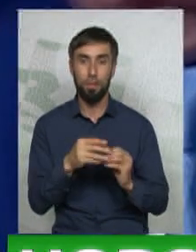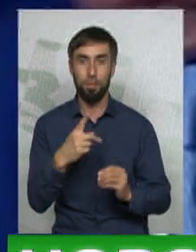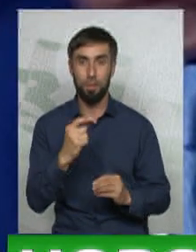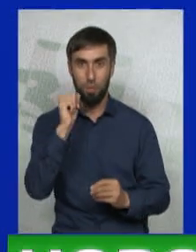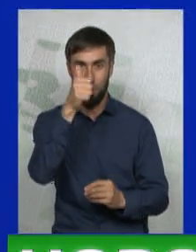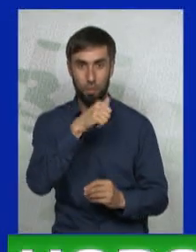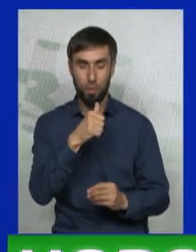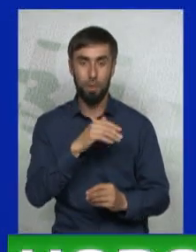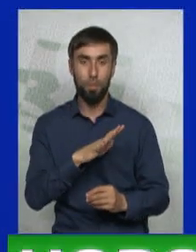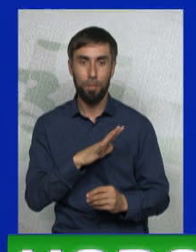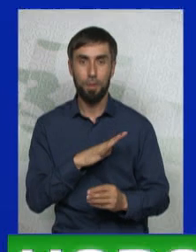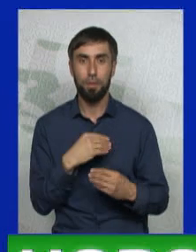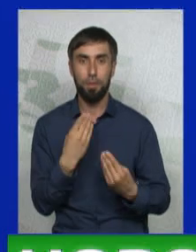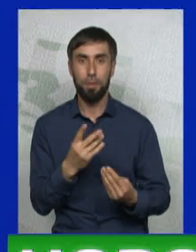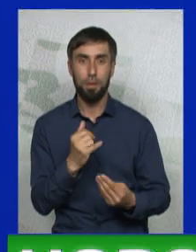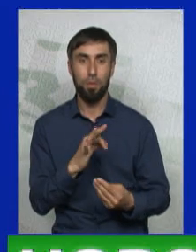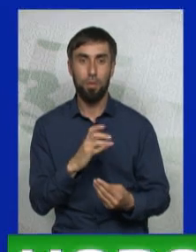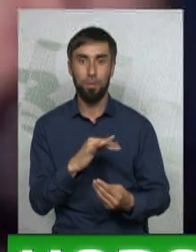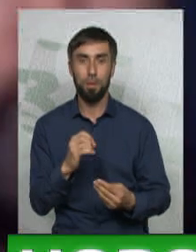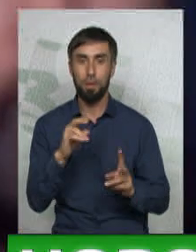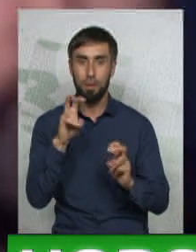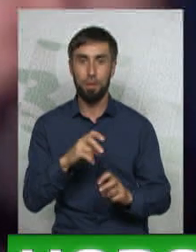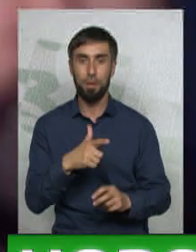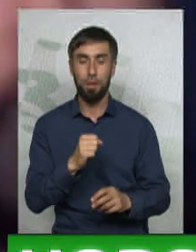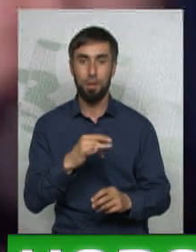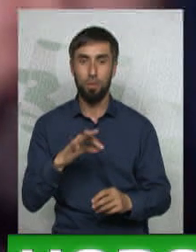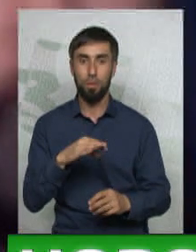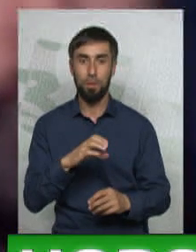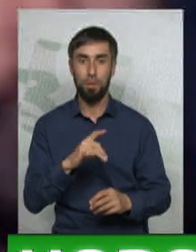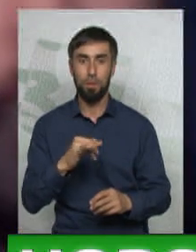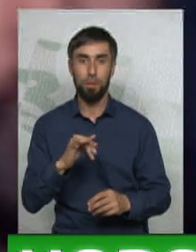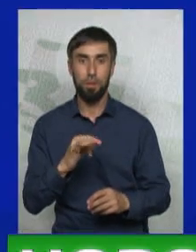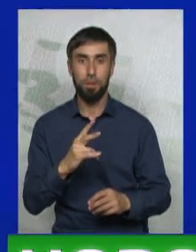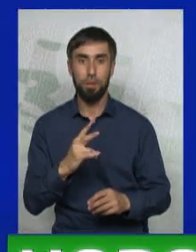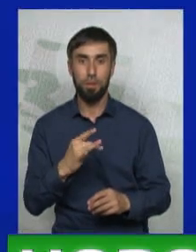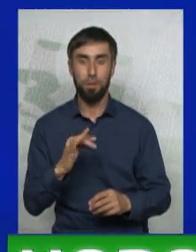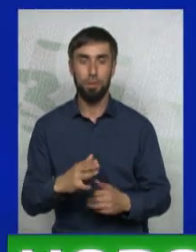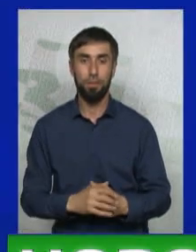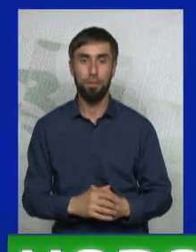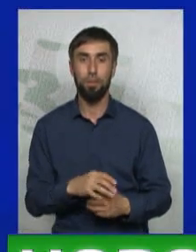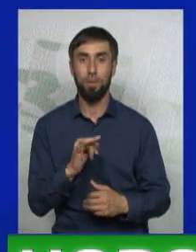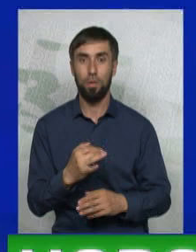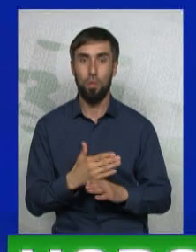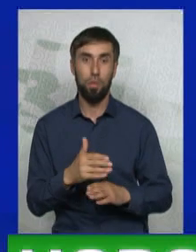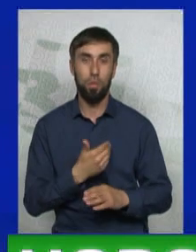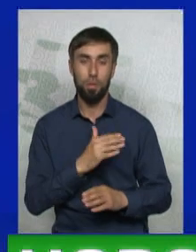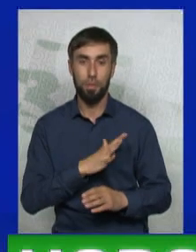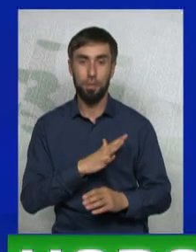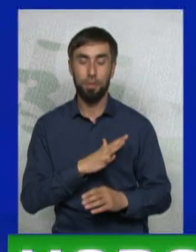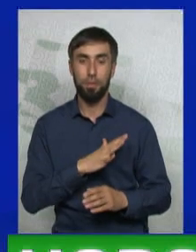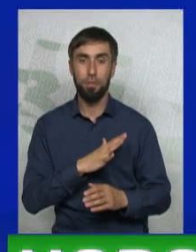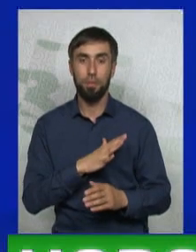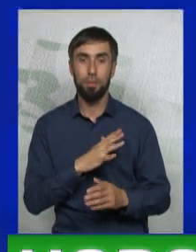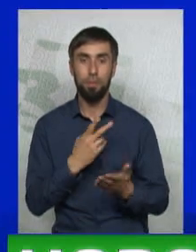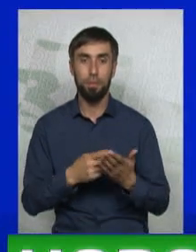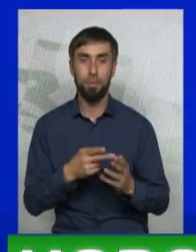2021 года были предоставлены на основании исследования Агентства стратегических инициатив. Отдельно хотел бы отметить регионы